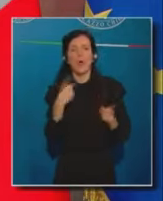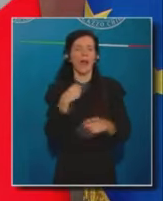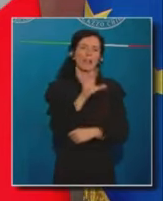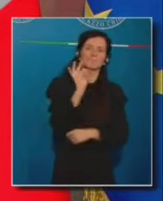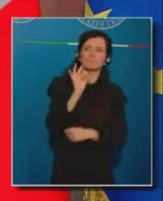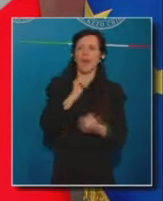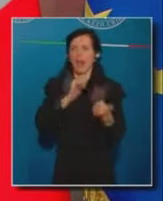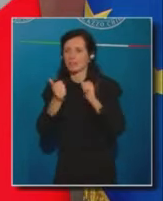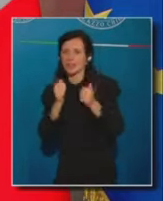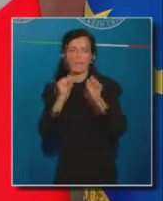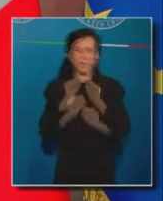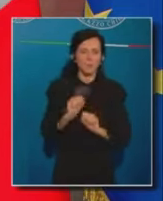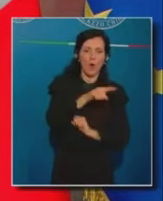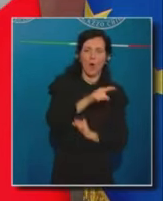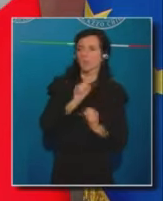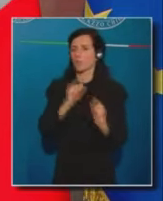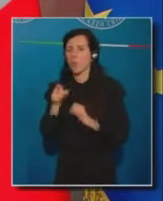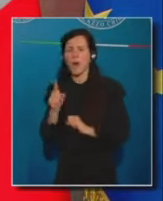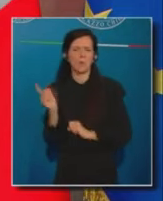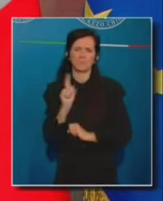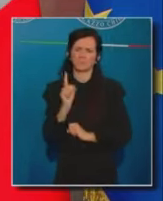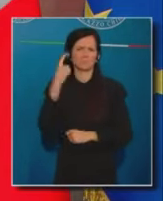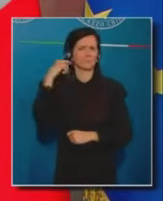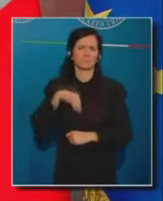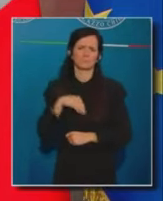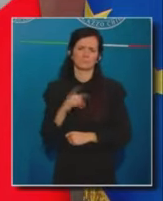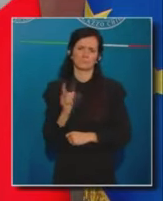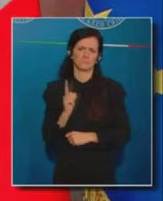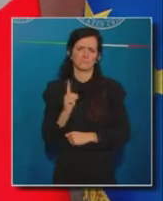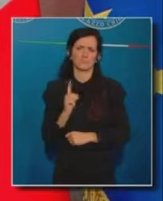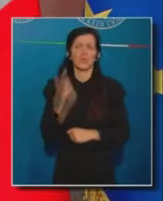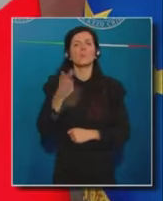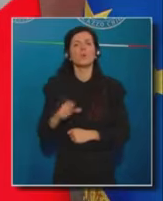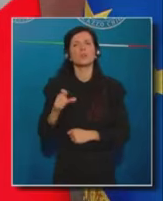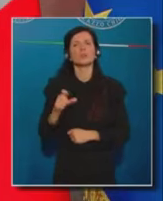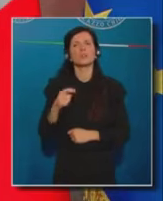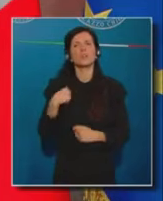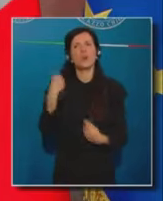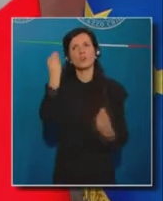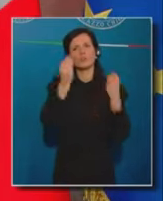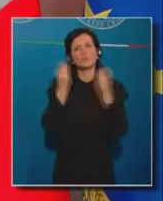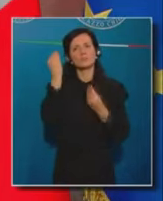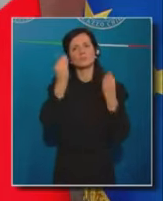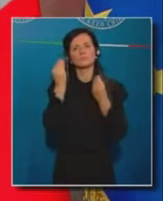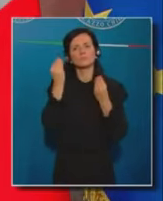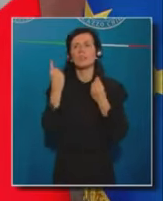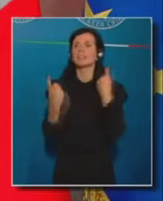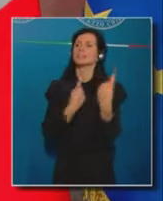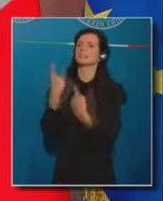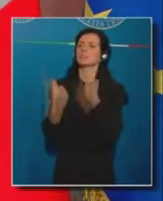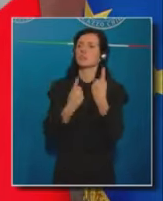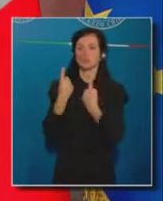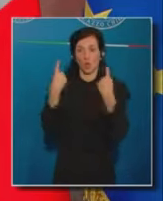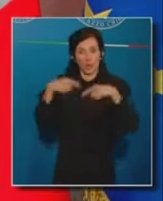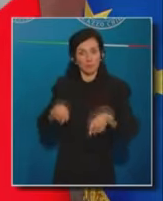secondo me non è assolutamente opportuno ma anche perché non voglio credere che in un contesto del genere